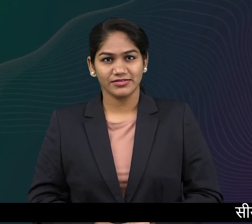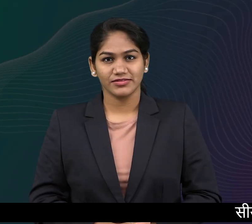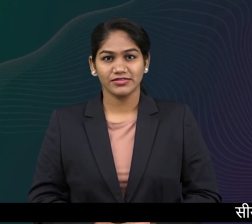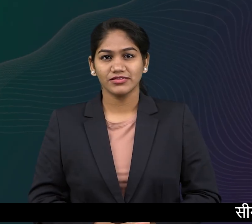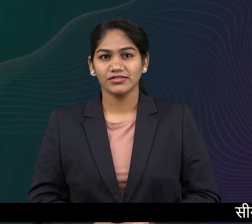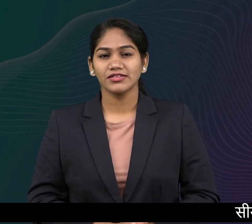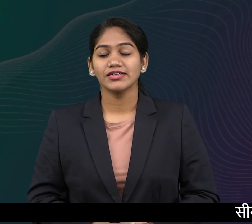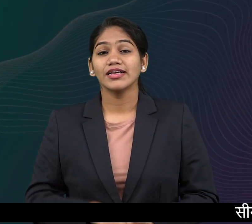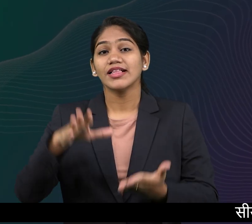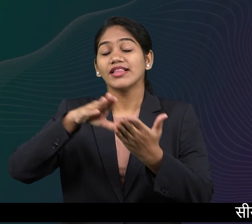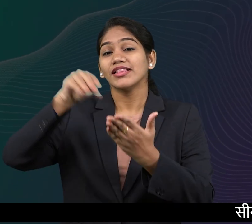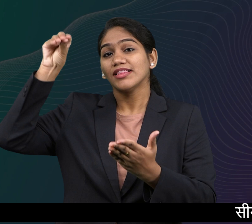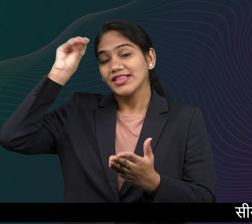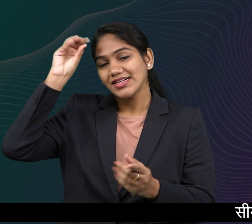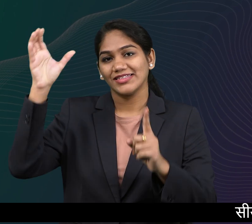सीखने के परिणाम।